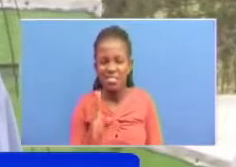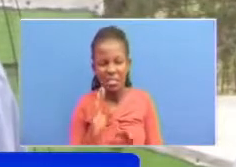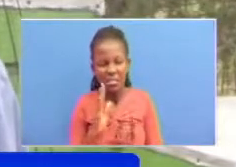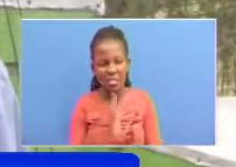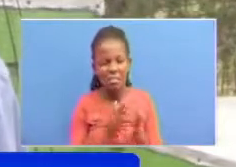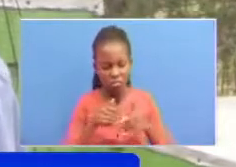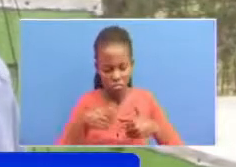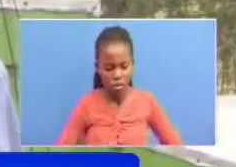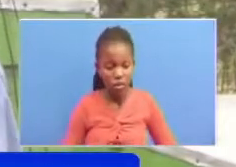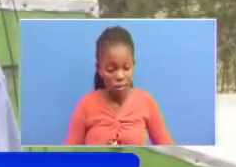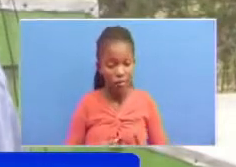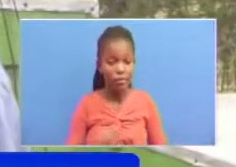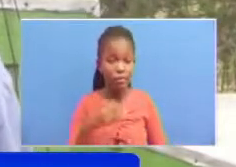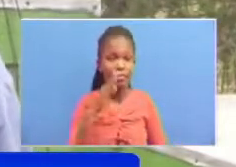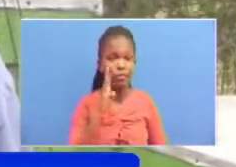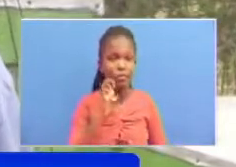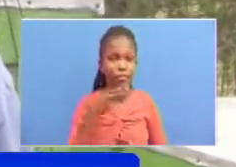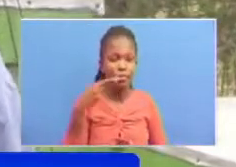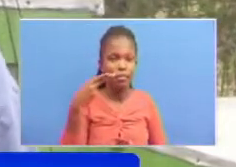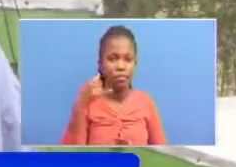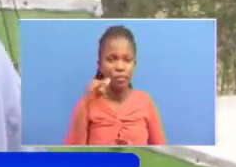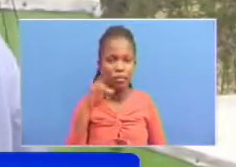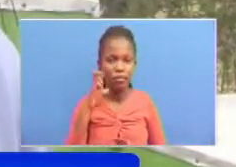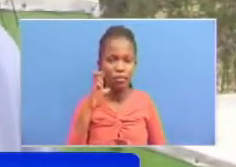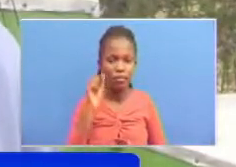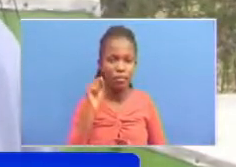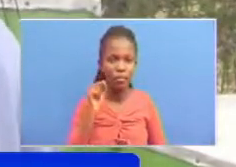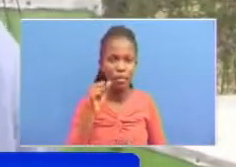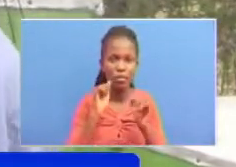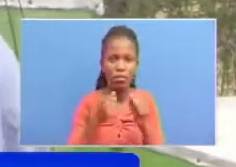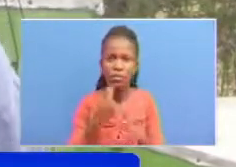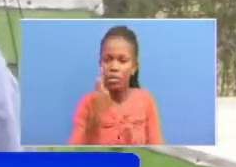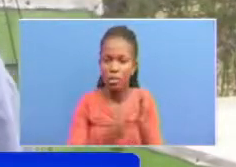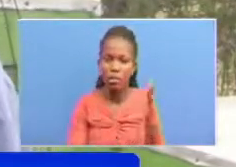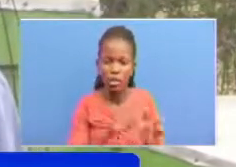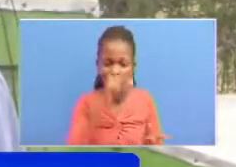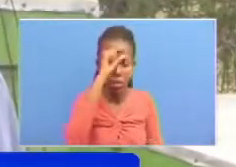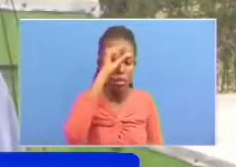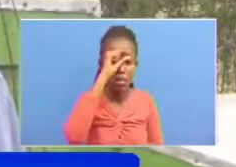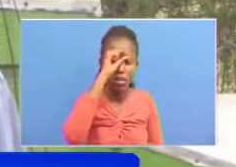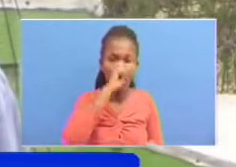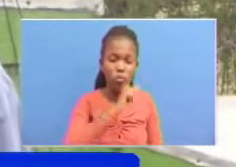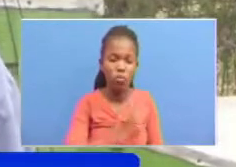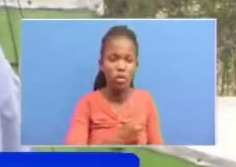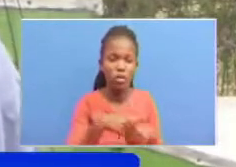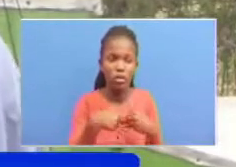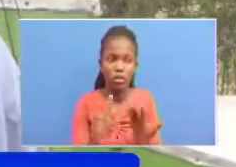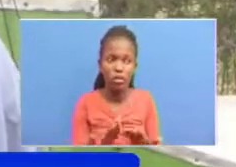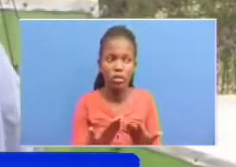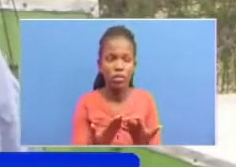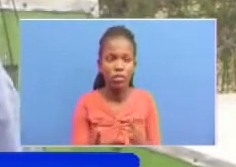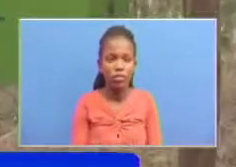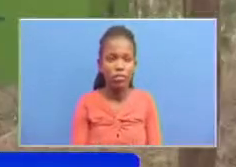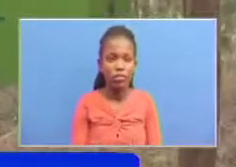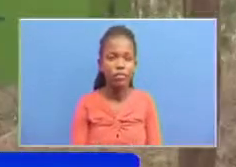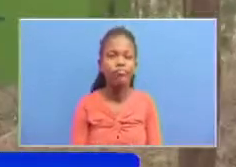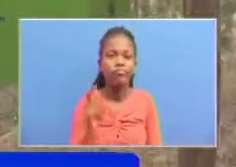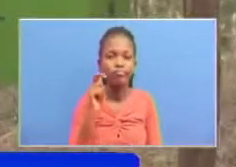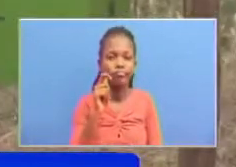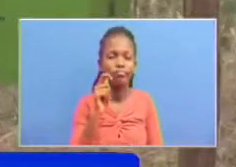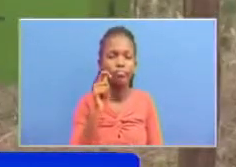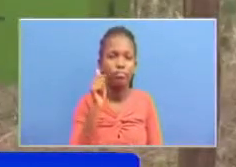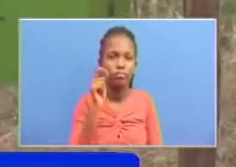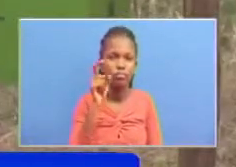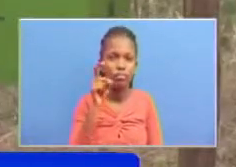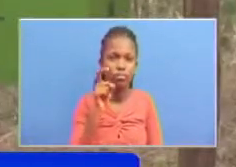miatu na no kuthima kazi ya ende serikali yose wiyozu ya nikene kaneti lekoti. Diripoti